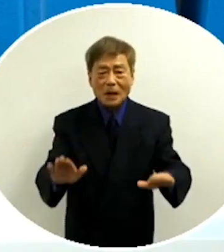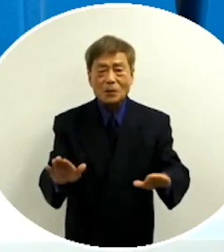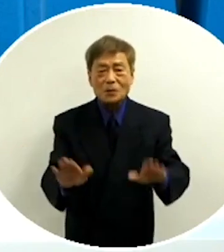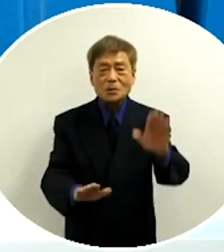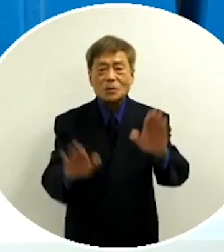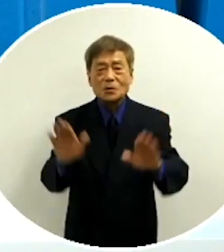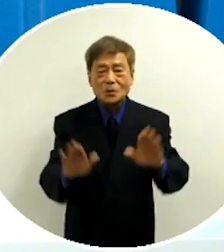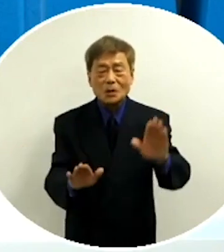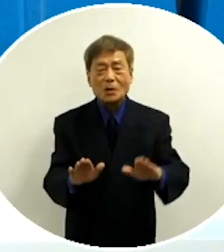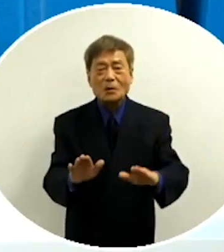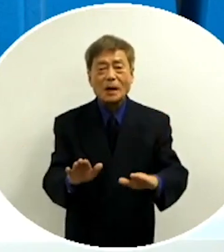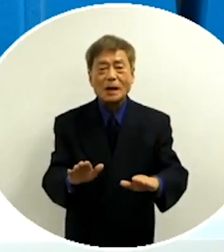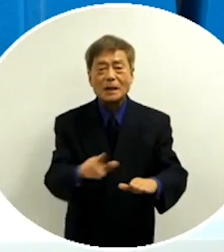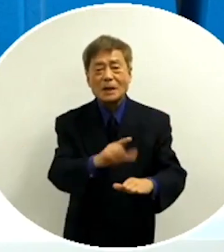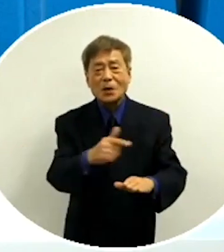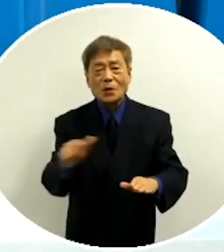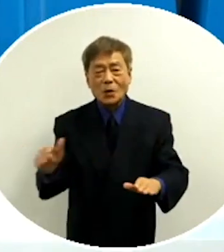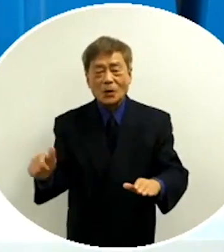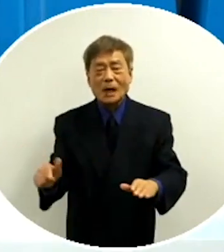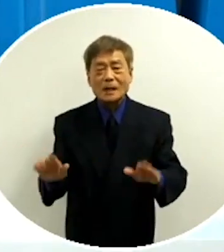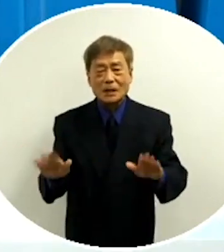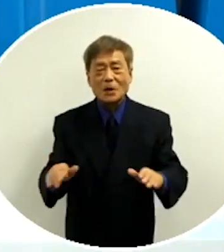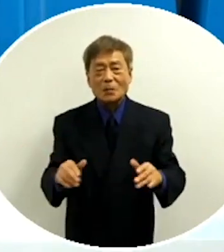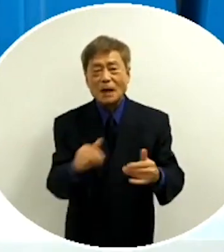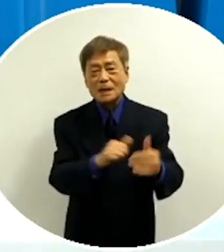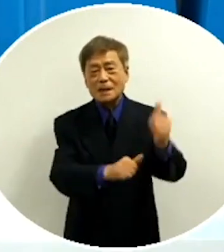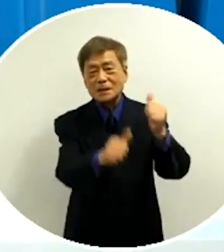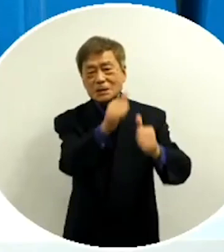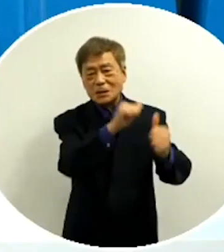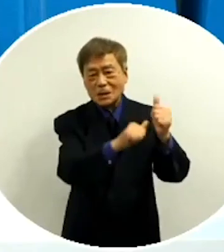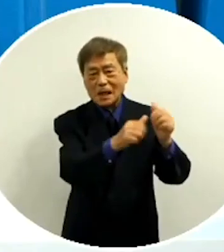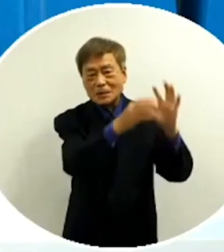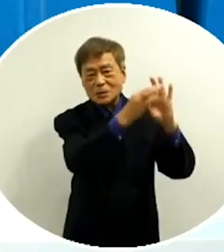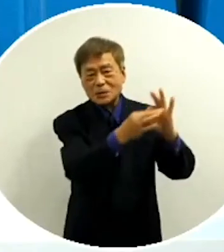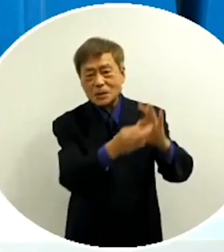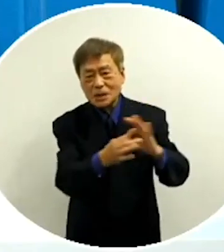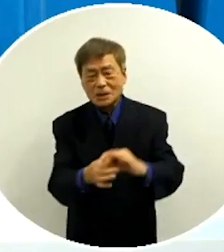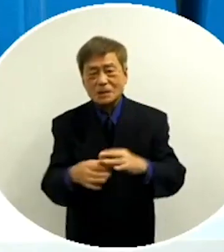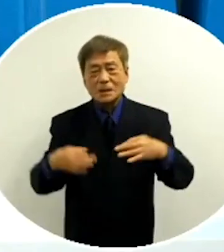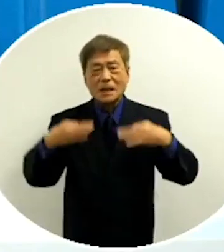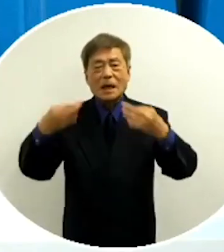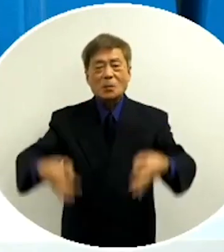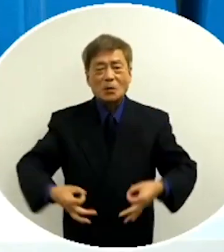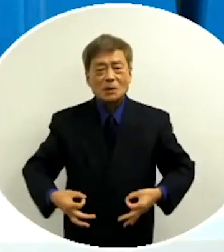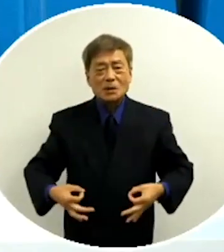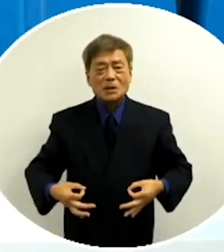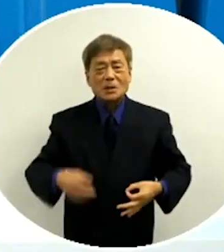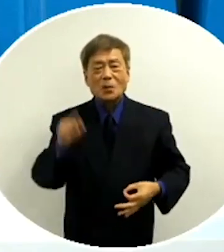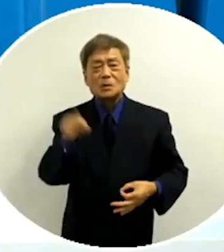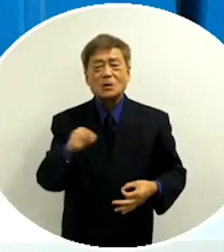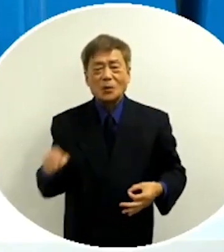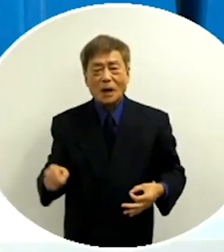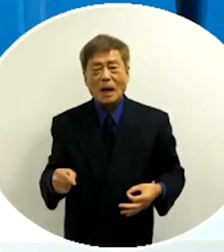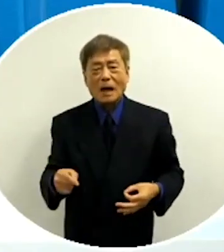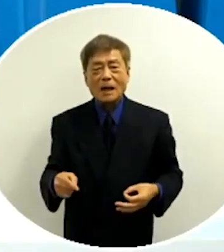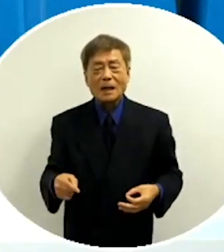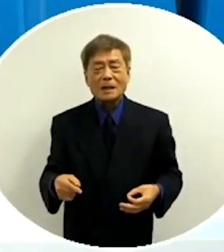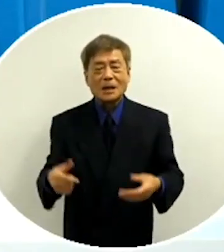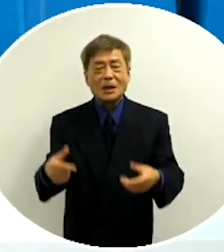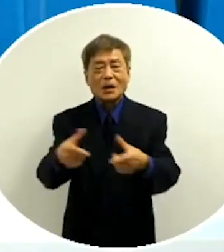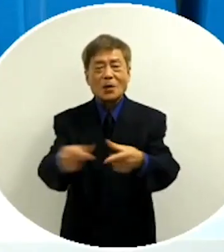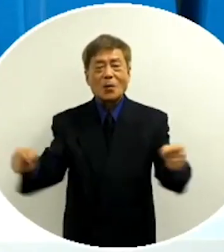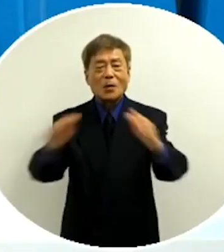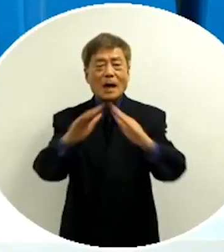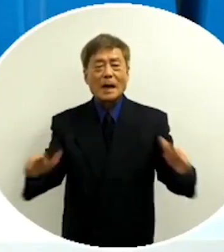ねほんとにに生出身とかお金持ちの政治っていうのがあってでもじゃあそれで完全に支配されているかケチで